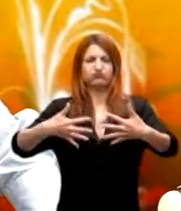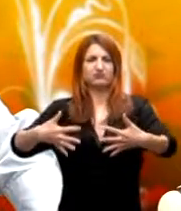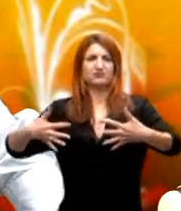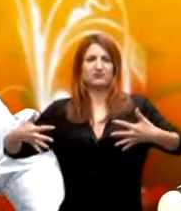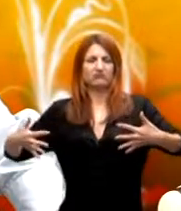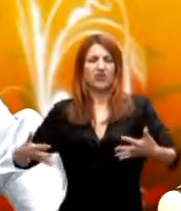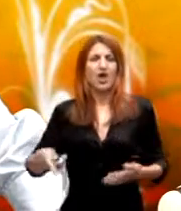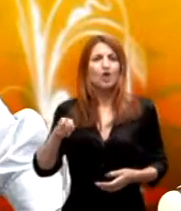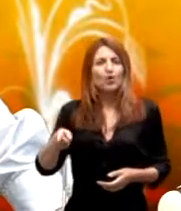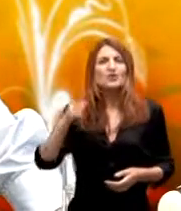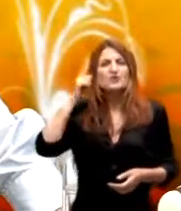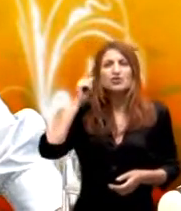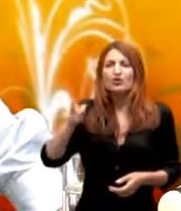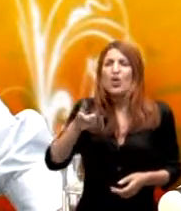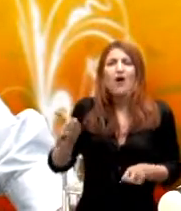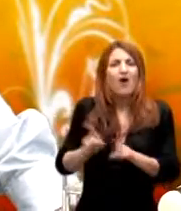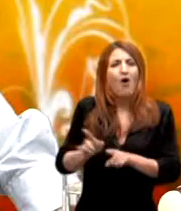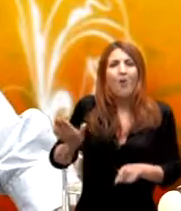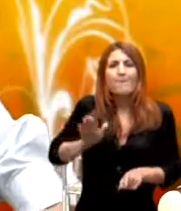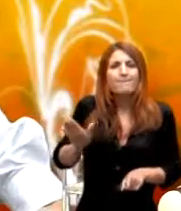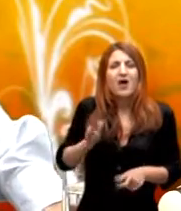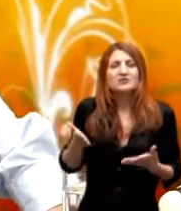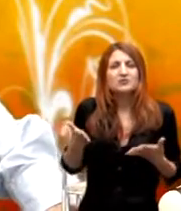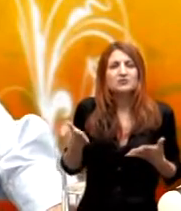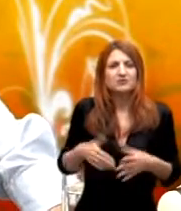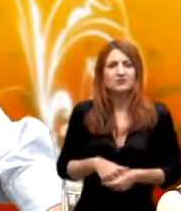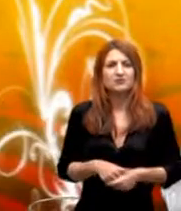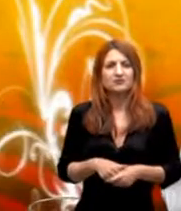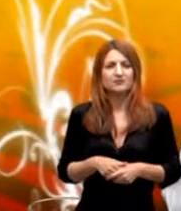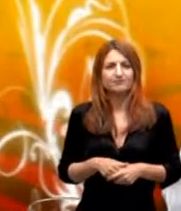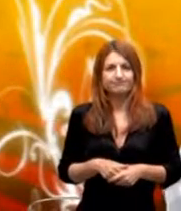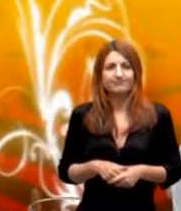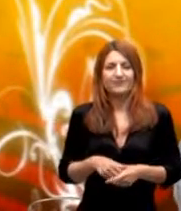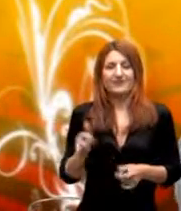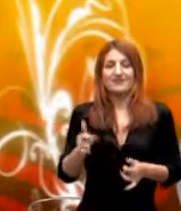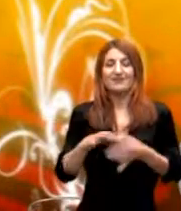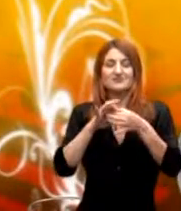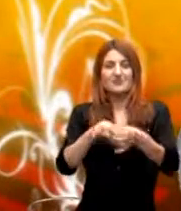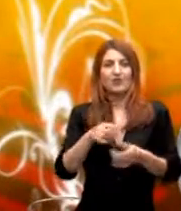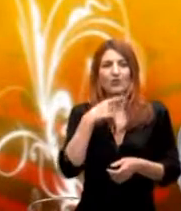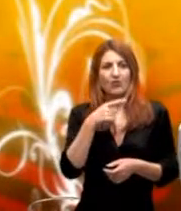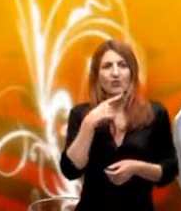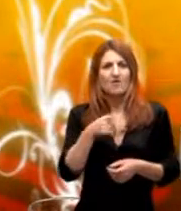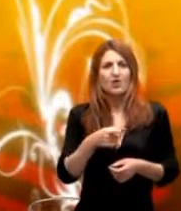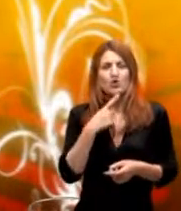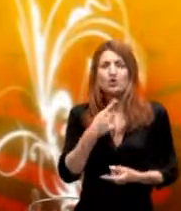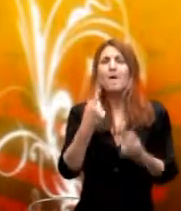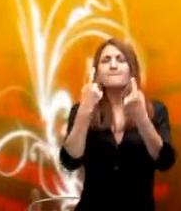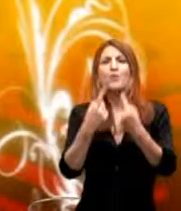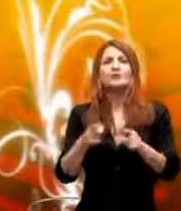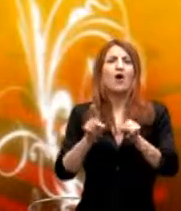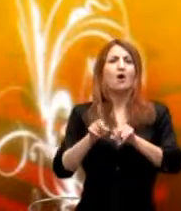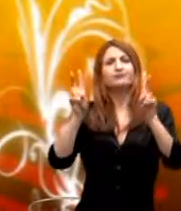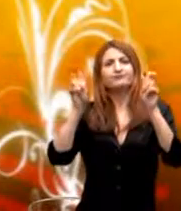zaista potencijalne opasnosti za... Da vi sad vidite ono što se sad stalno priča, veli, postoji